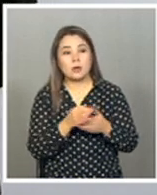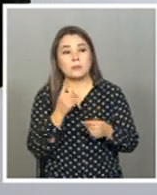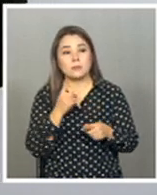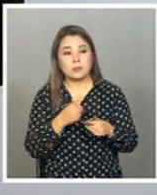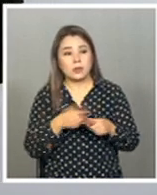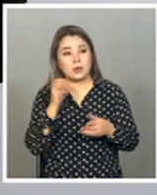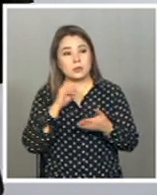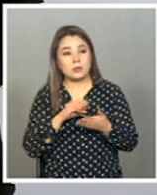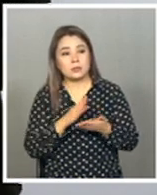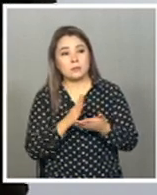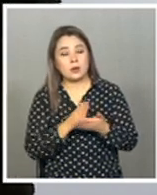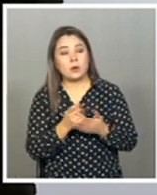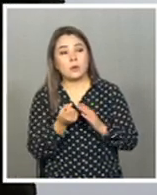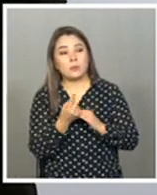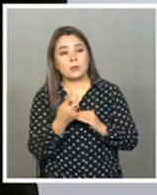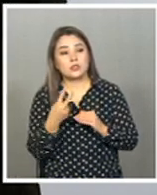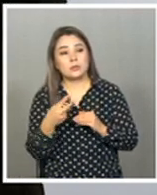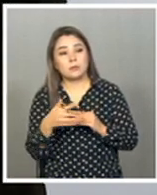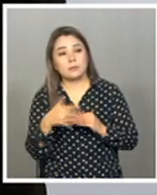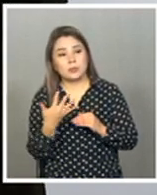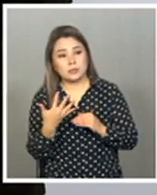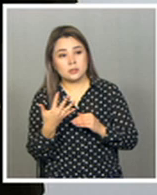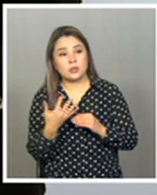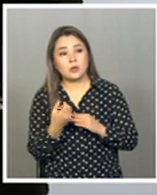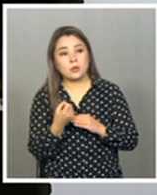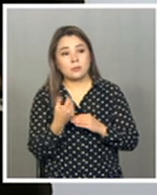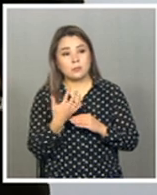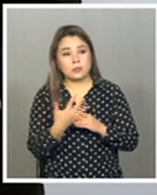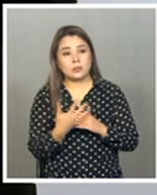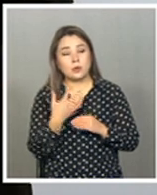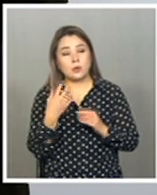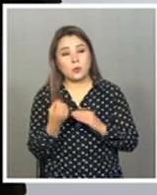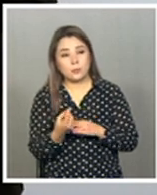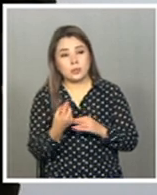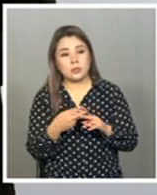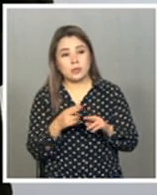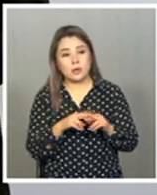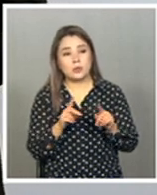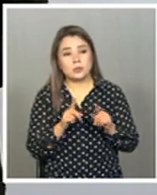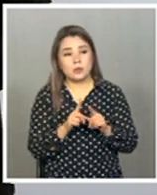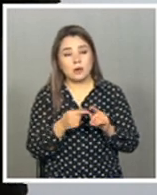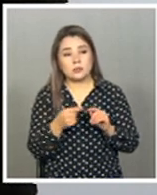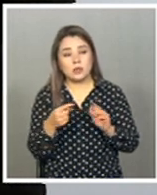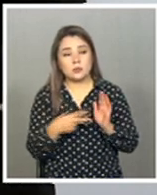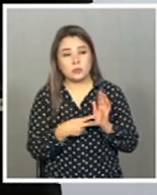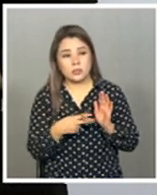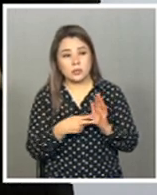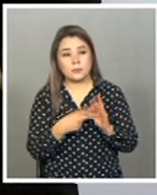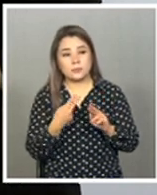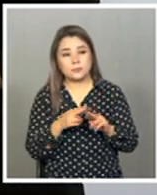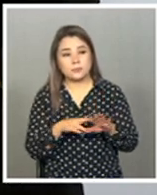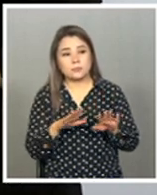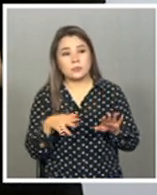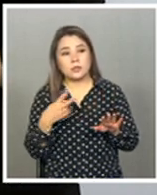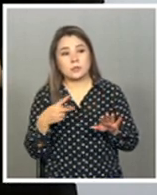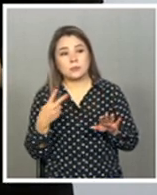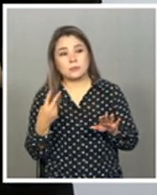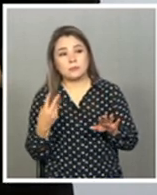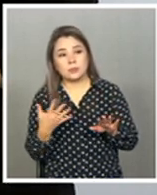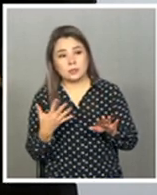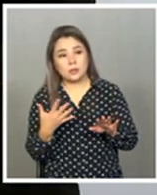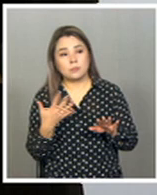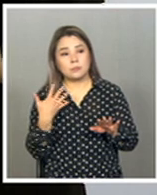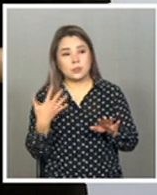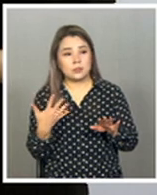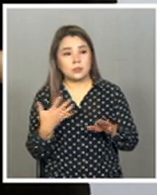Сонда 11-ден 25 көбейту 5-ден 11 азайту 7. Бұл жердегі 25 пен 5-ті 11